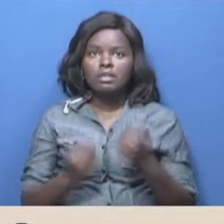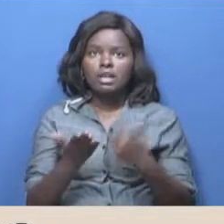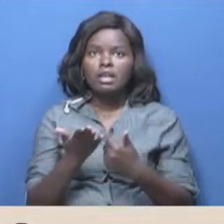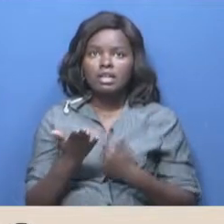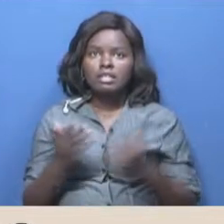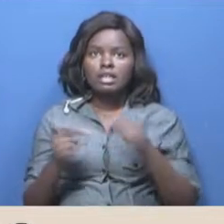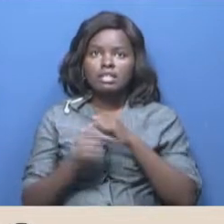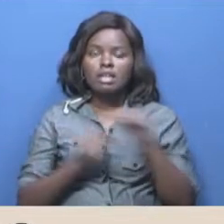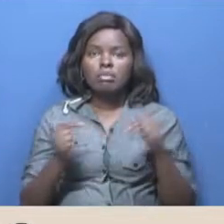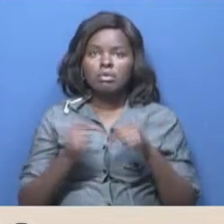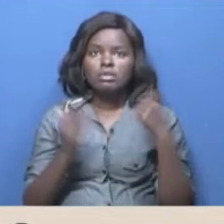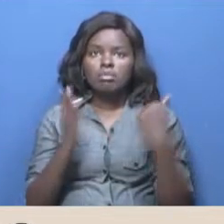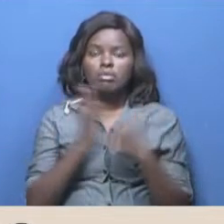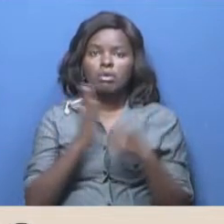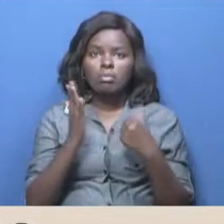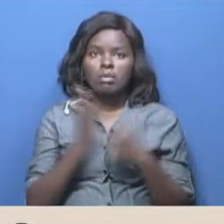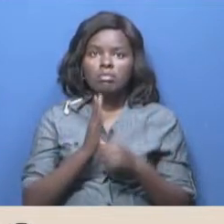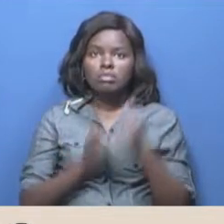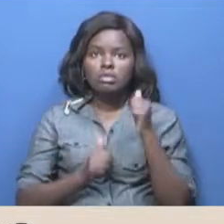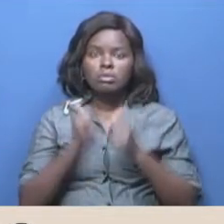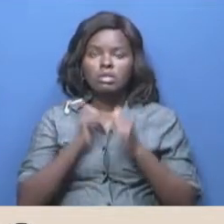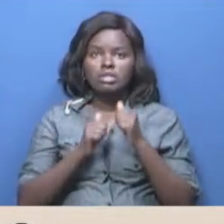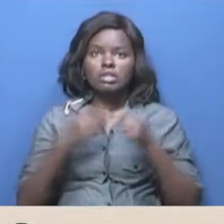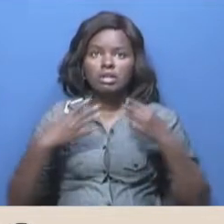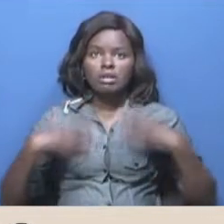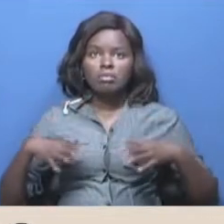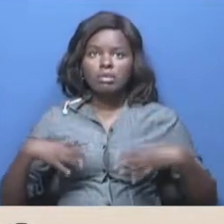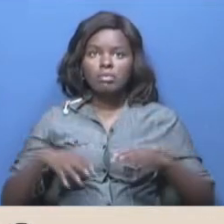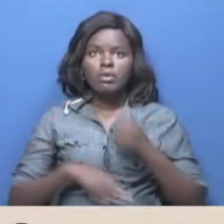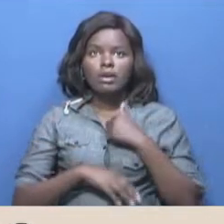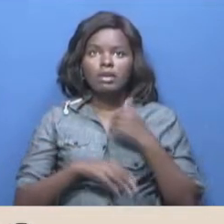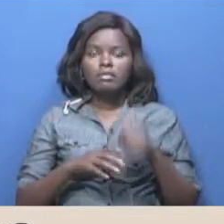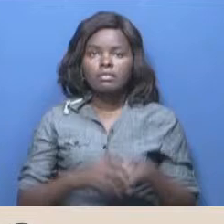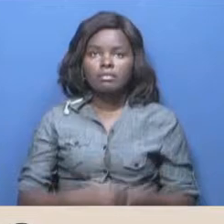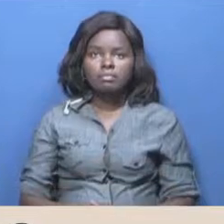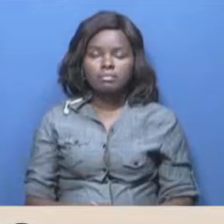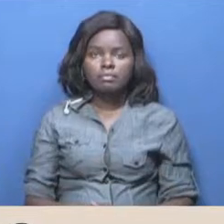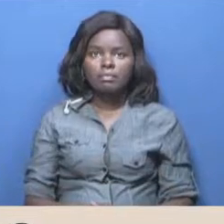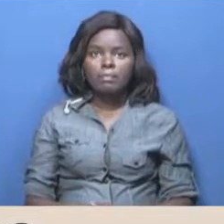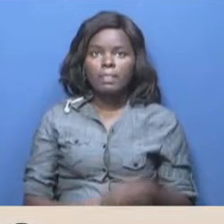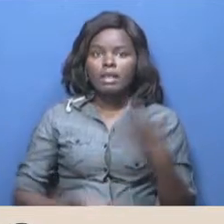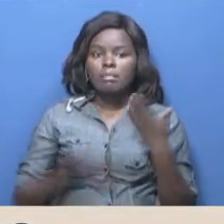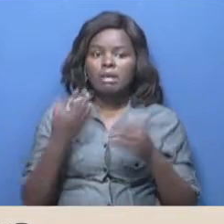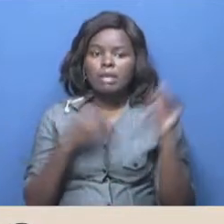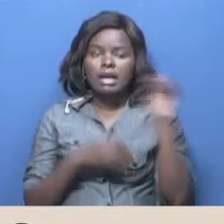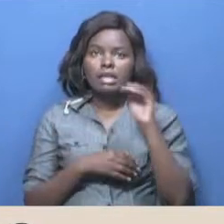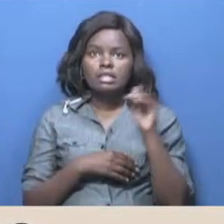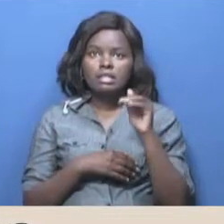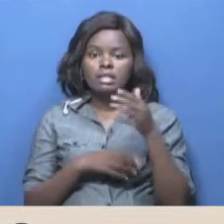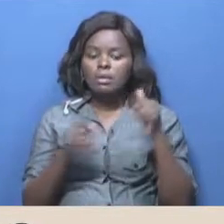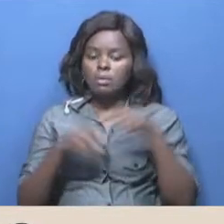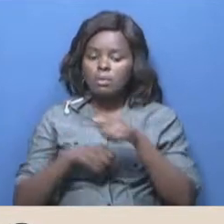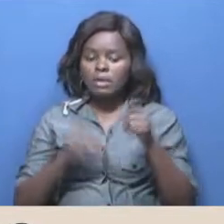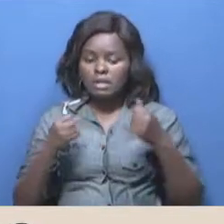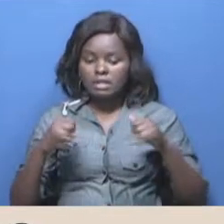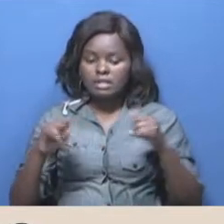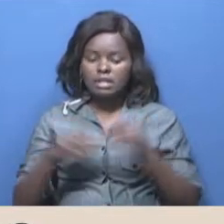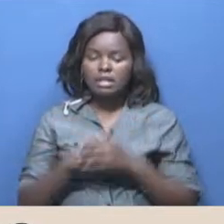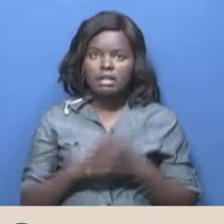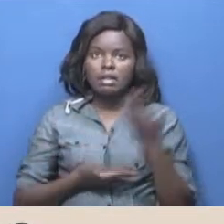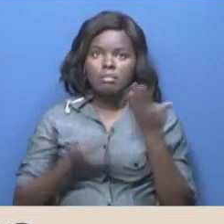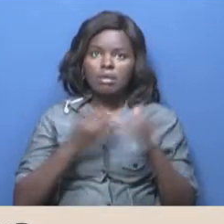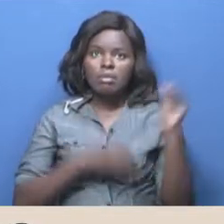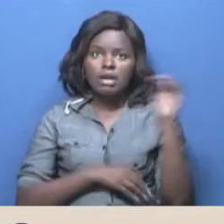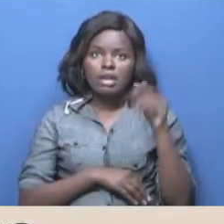kuzungumzia matatizo yanayowakabili wananchi wetu kule mashinani. Labda mtauliza, je, tumejaribu? Labda mtauliza,